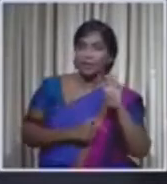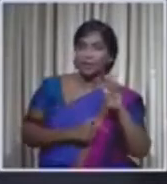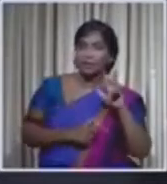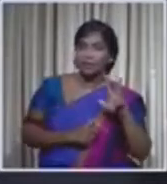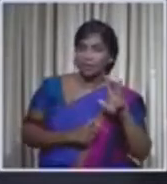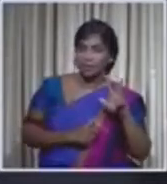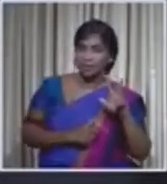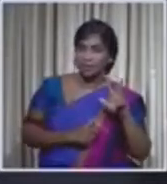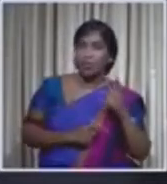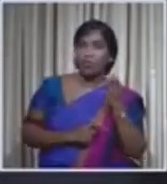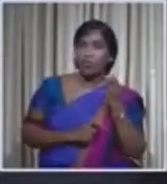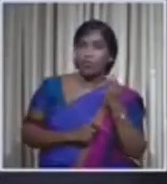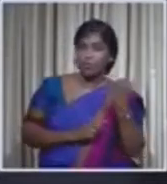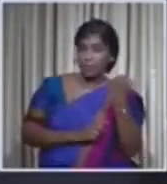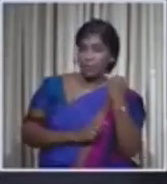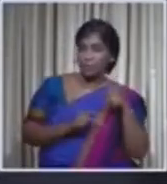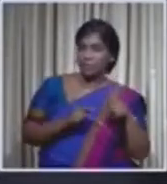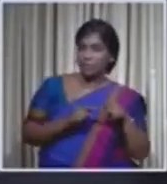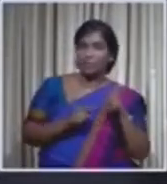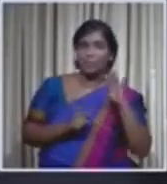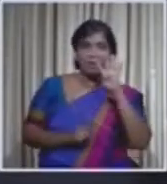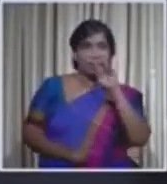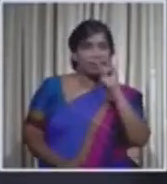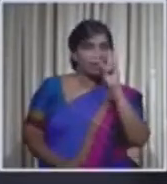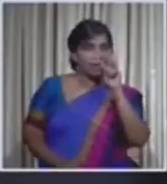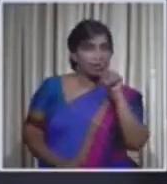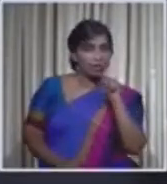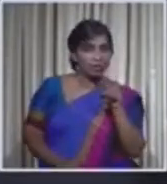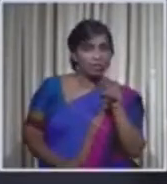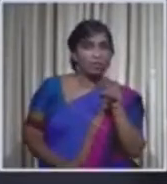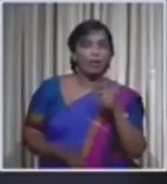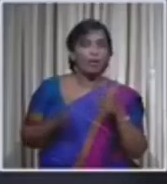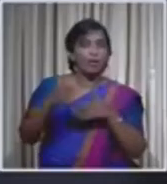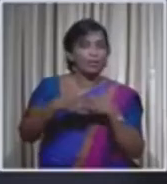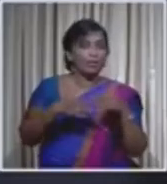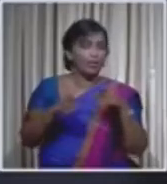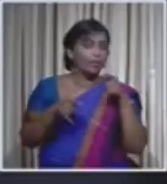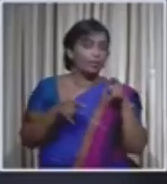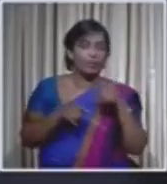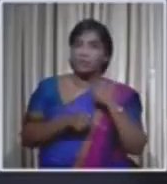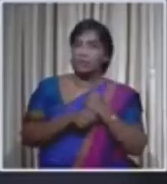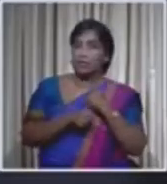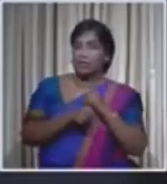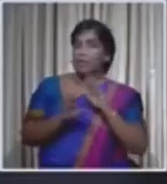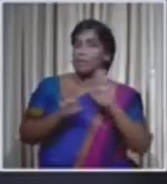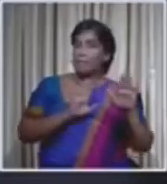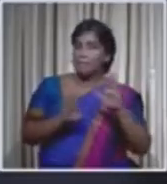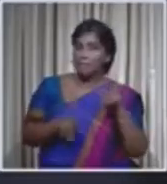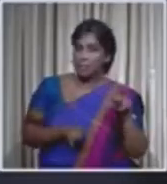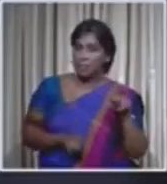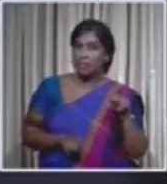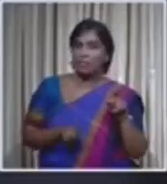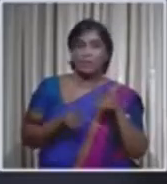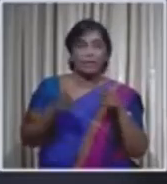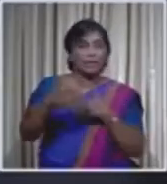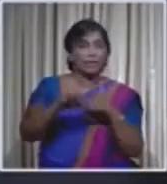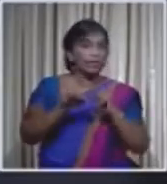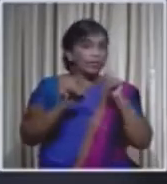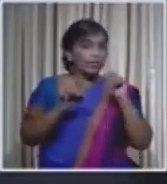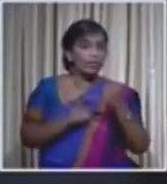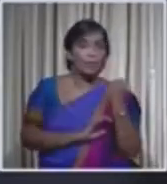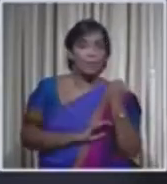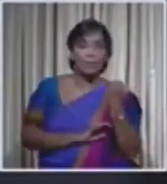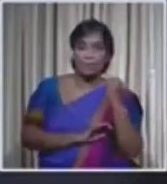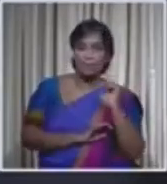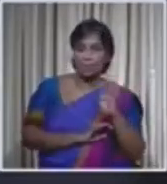තියෙන මුදල් බලතල 43 තියෙන කැබිනට් එක තමයි ආණ්ඩුව පාලනය කරන්නේ ඒ කැබිනට් මණ්ඩලයේ බලතල